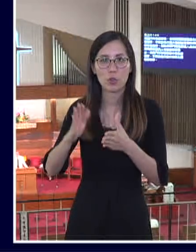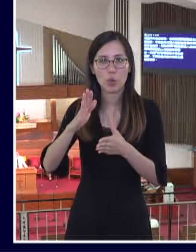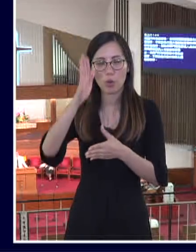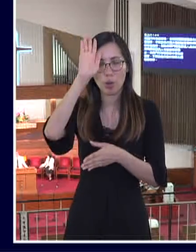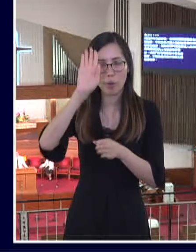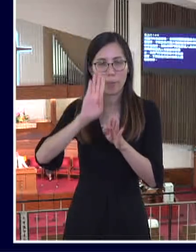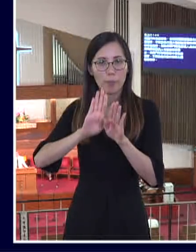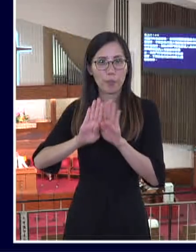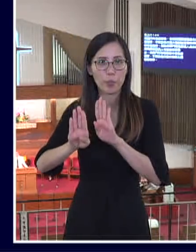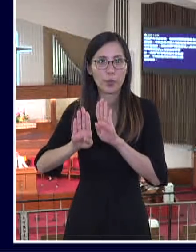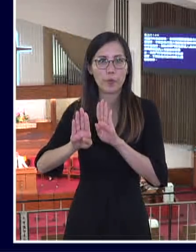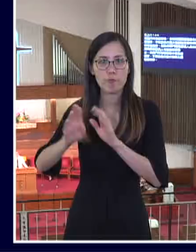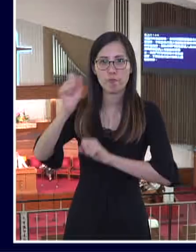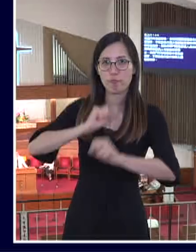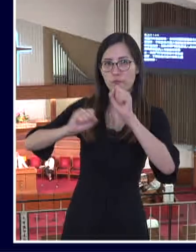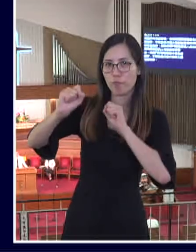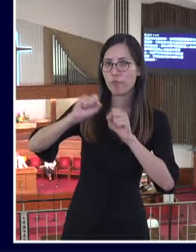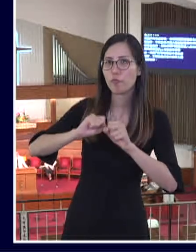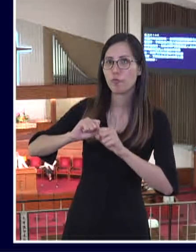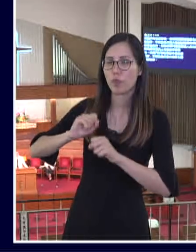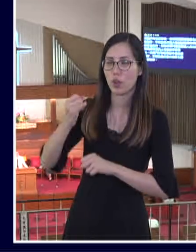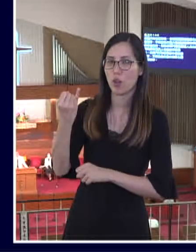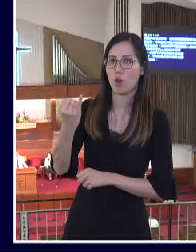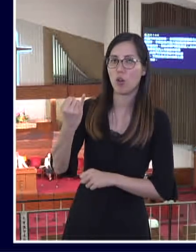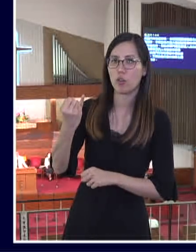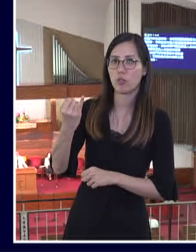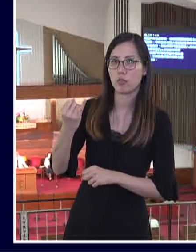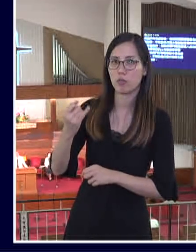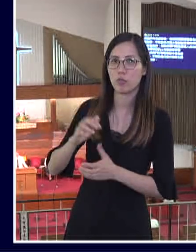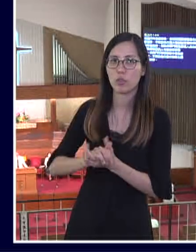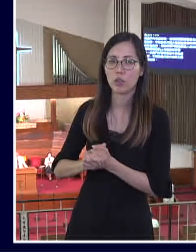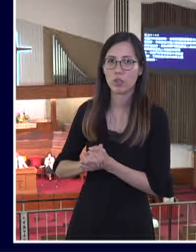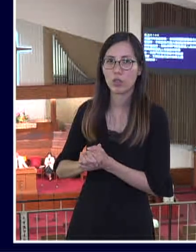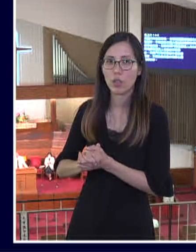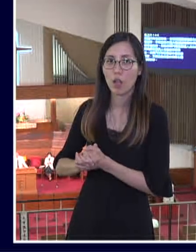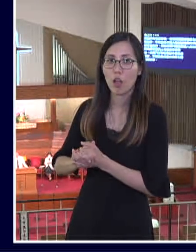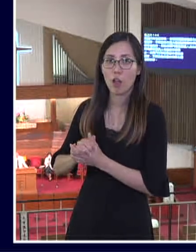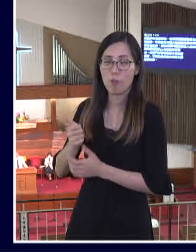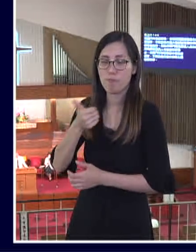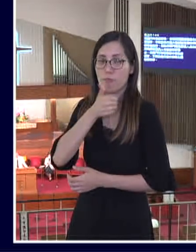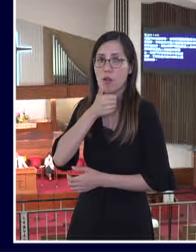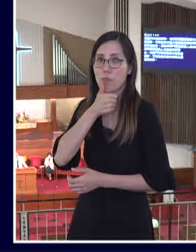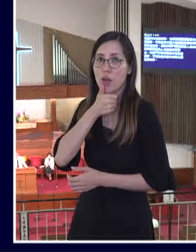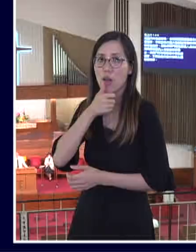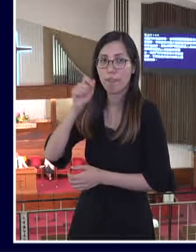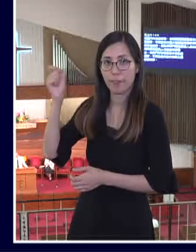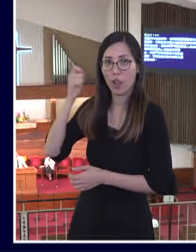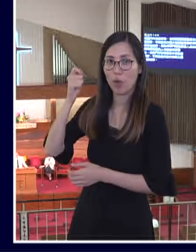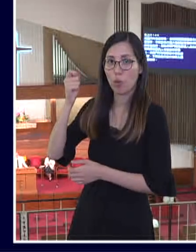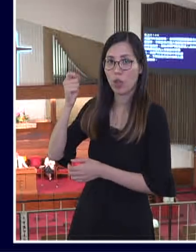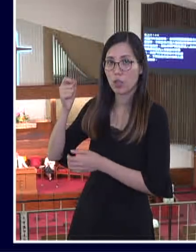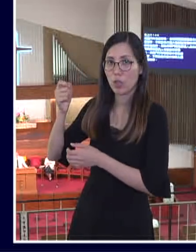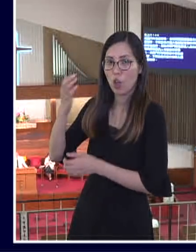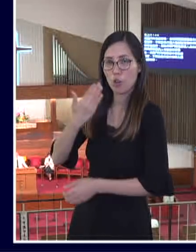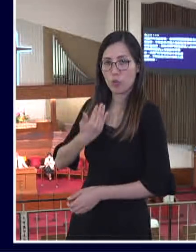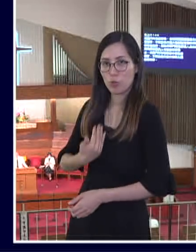有效法去父亲大卫专心顺从耶和华。在这个